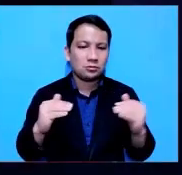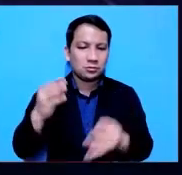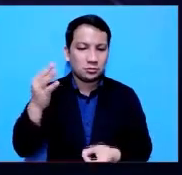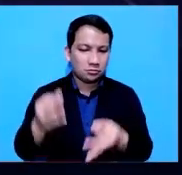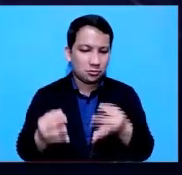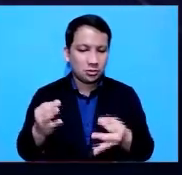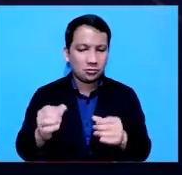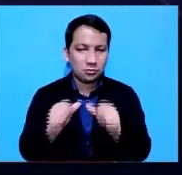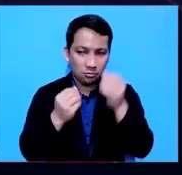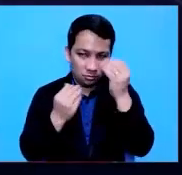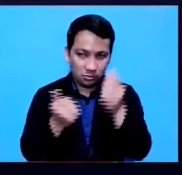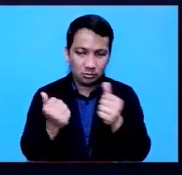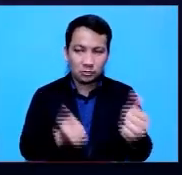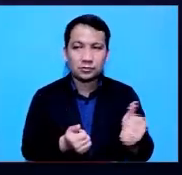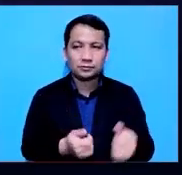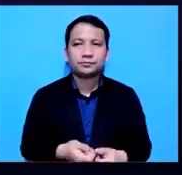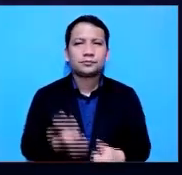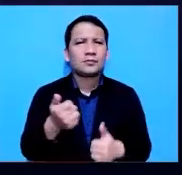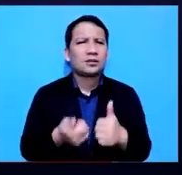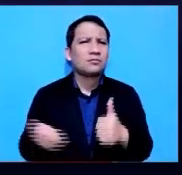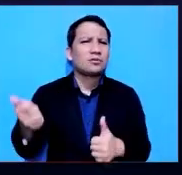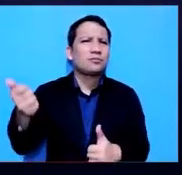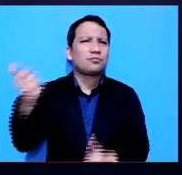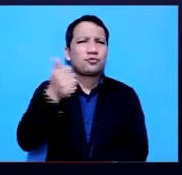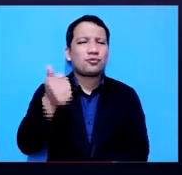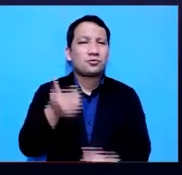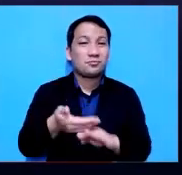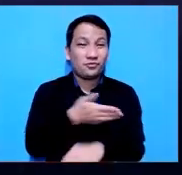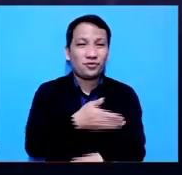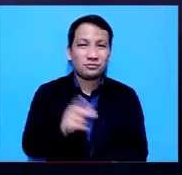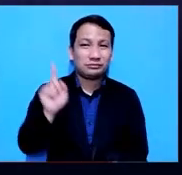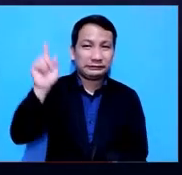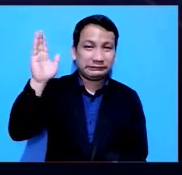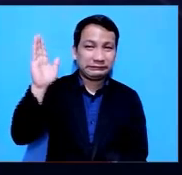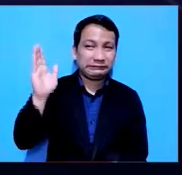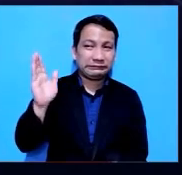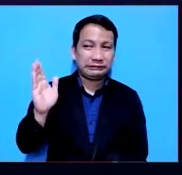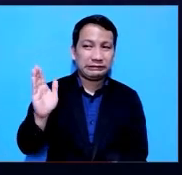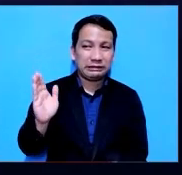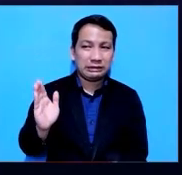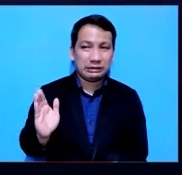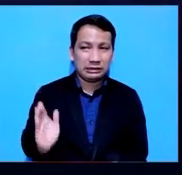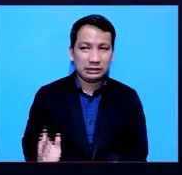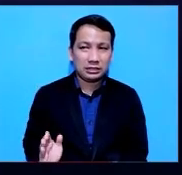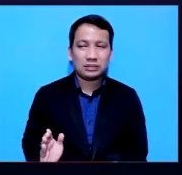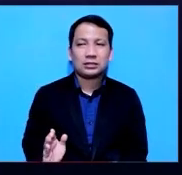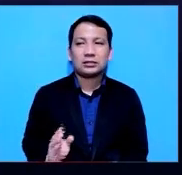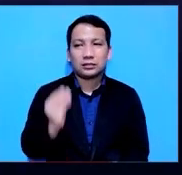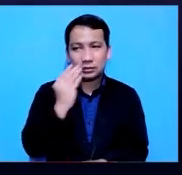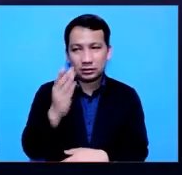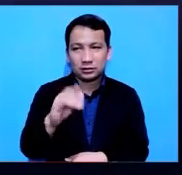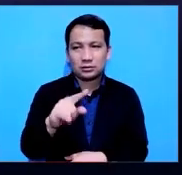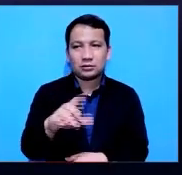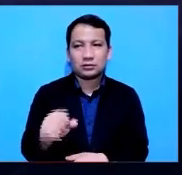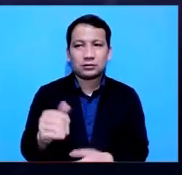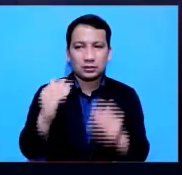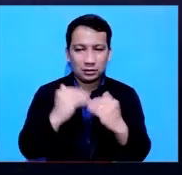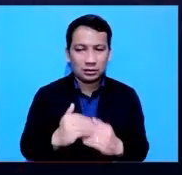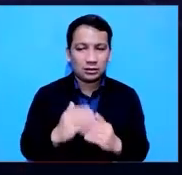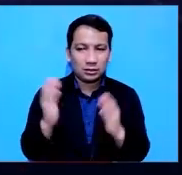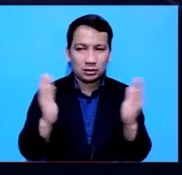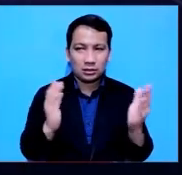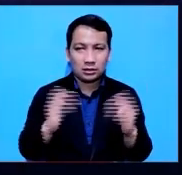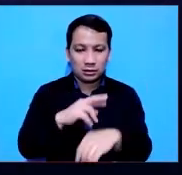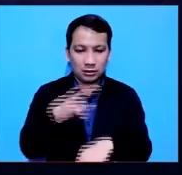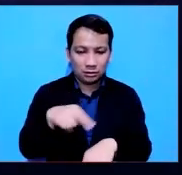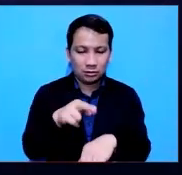Bago na iluklok sa pinakamataas na posisyon sa PNP, pinamunuan ni Acorda ang Directorate for Intelligence. Nagsibi rin siyang bilang Regional Director